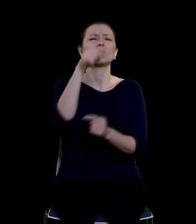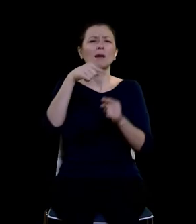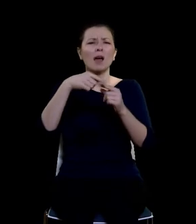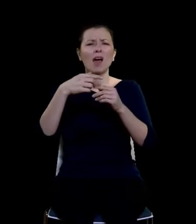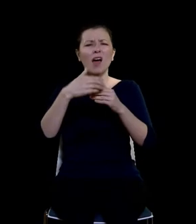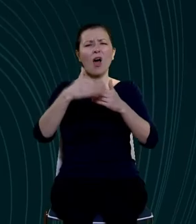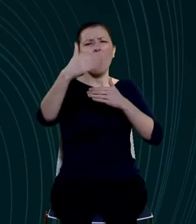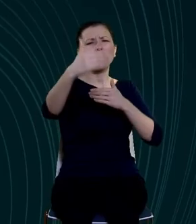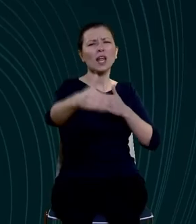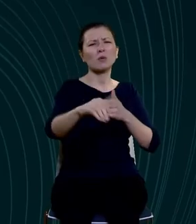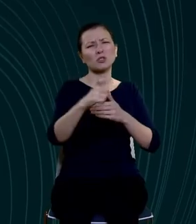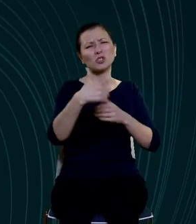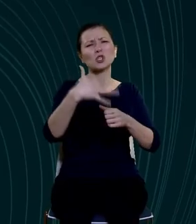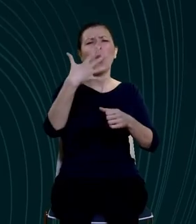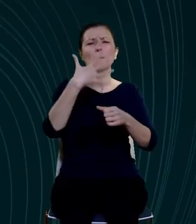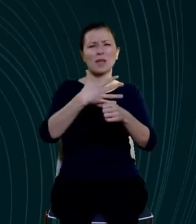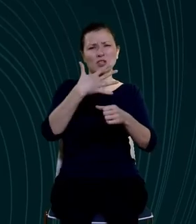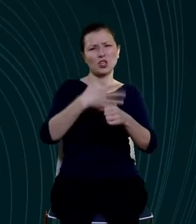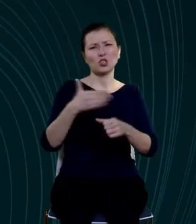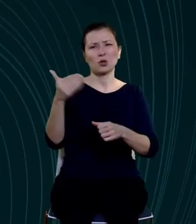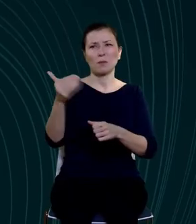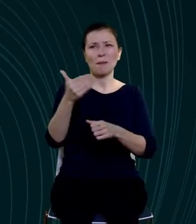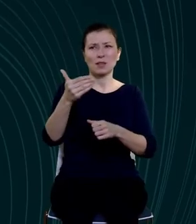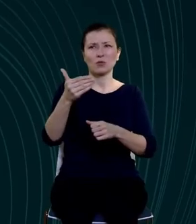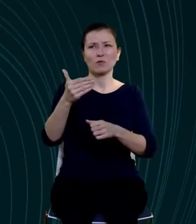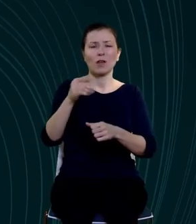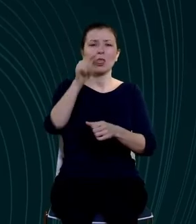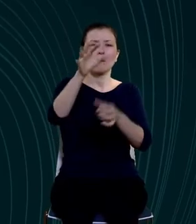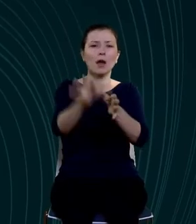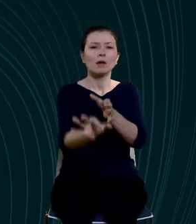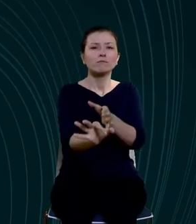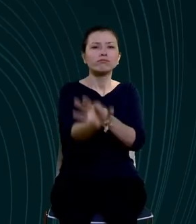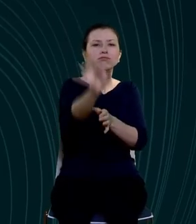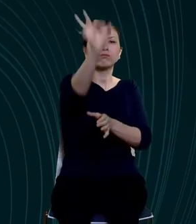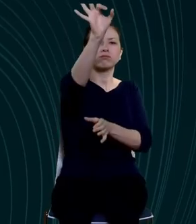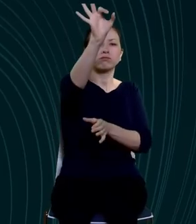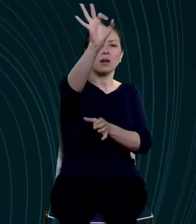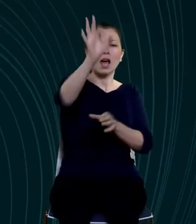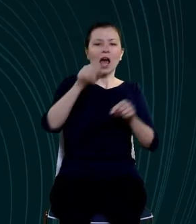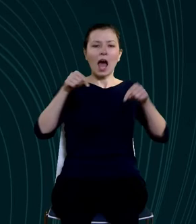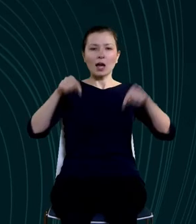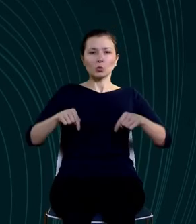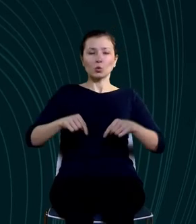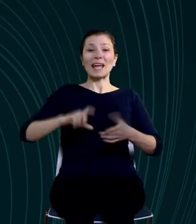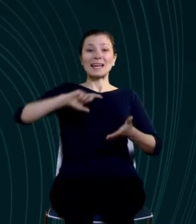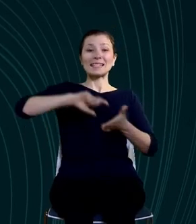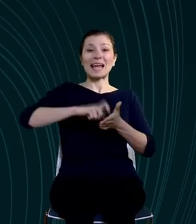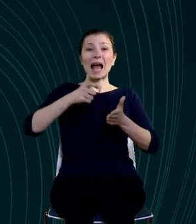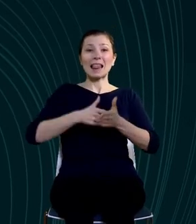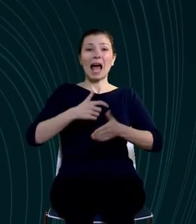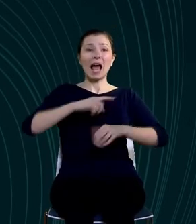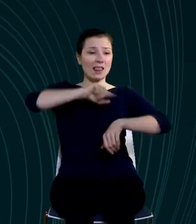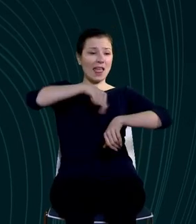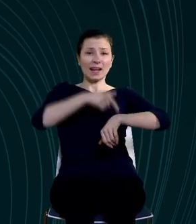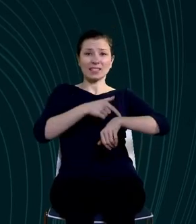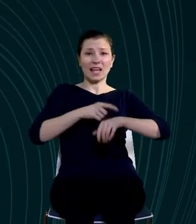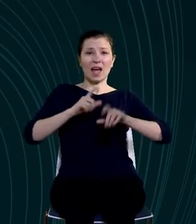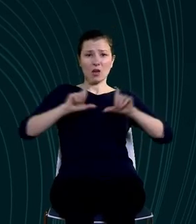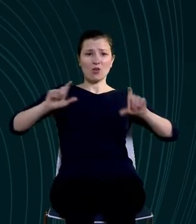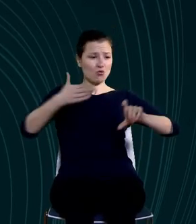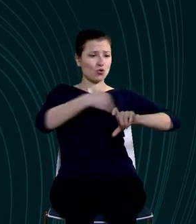metrów od miejsca zainstalowania tej sondy, od sali lekcyjnej znajduje się